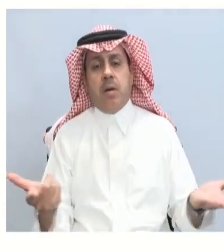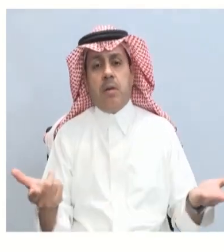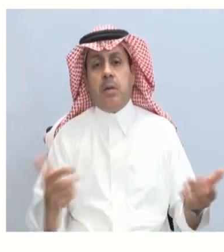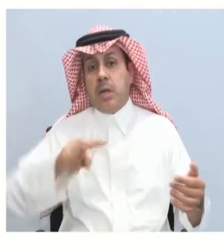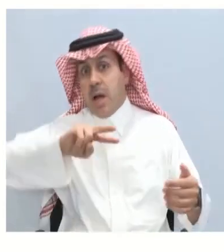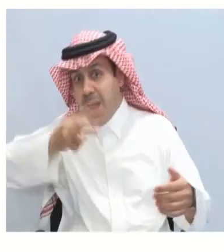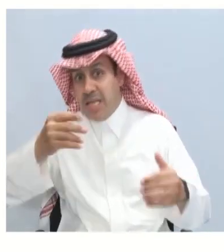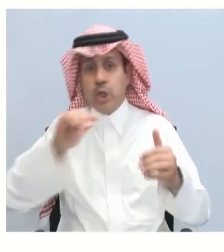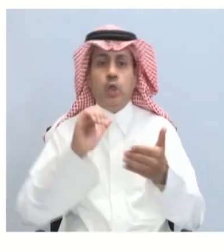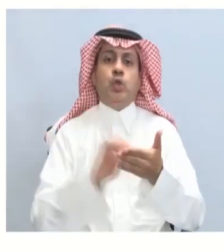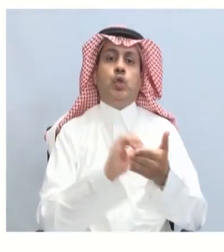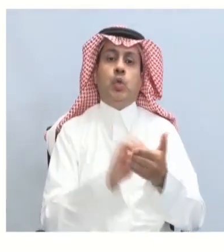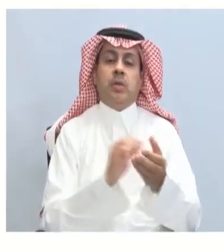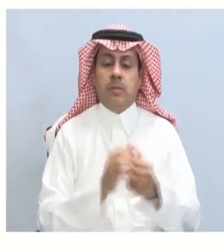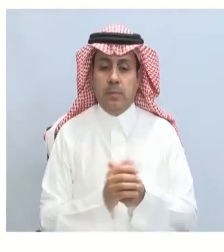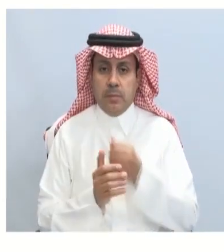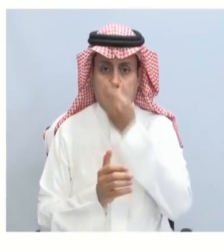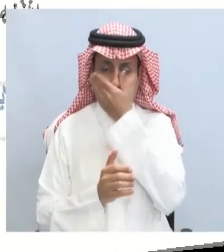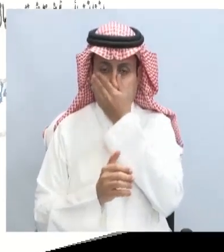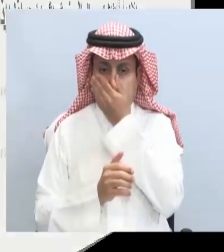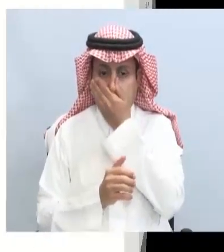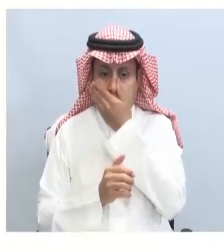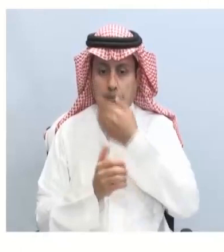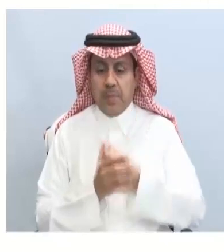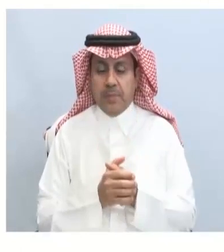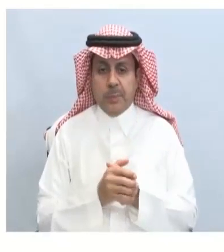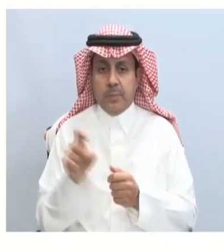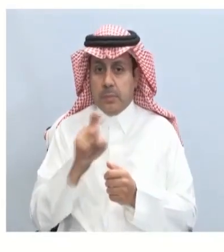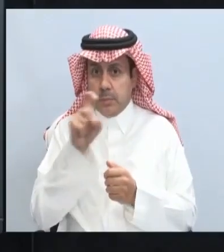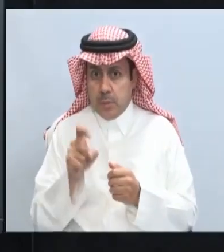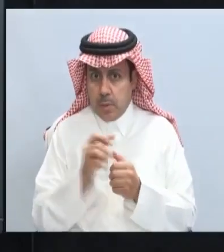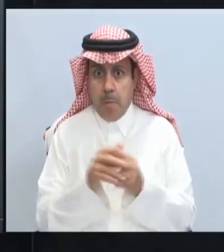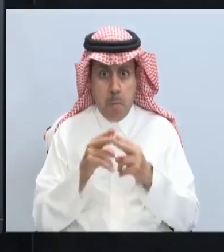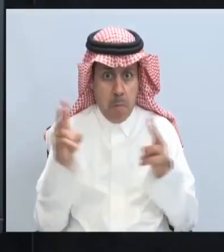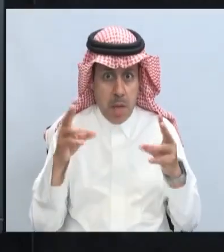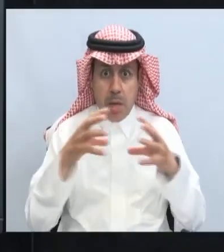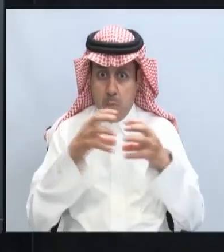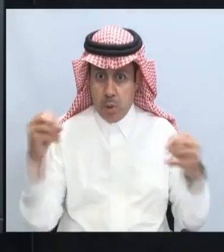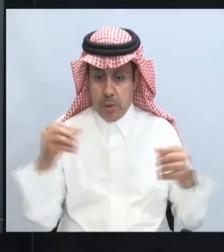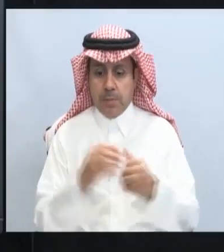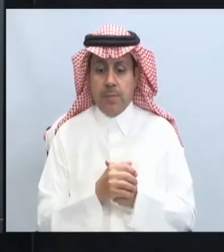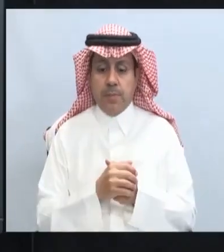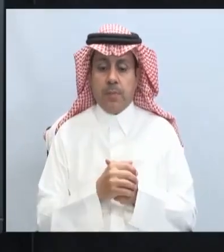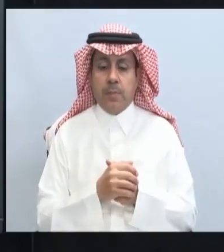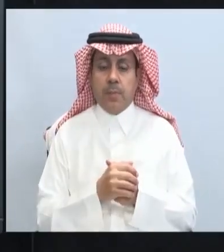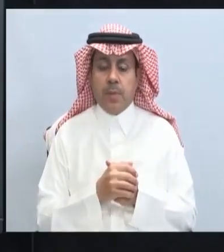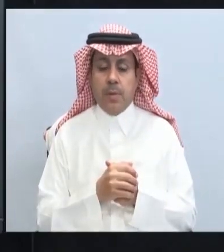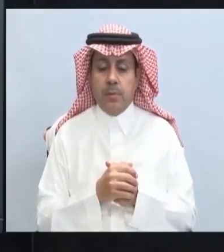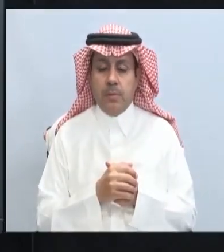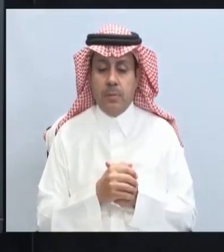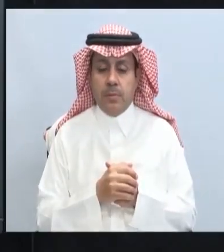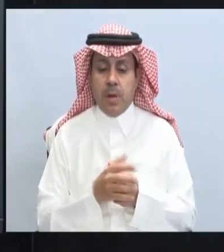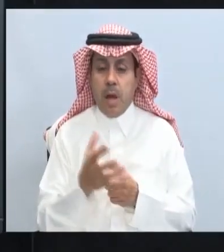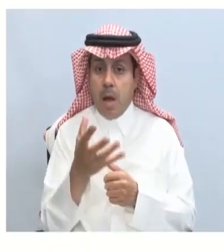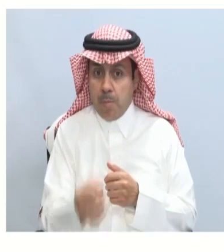الشروط المعتبره في البيع ناتي الى سؤال اخر هنا بين المراد لكل مما ياتي